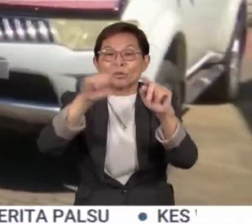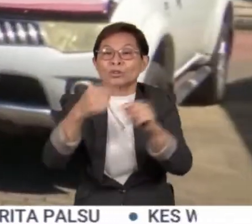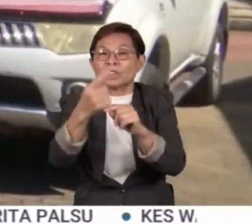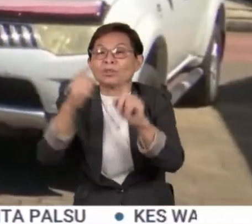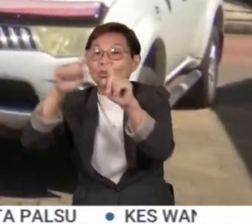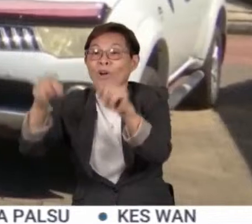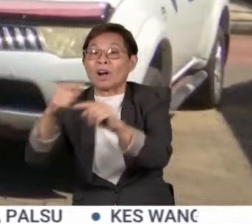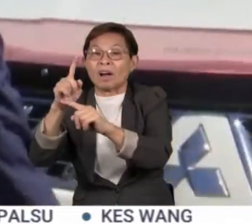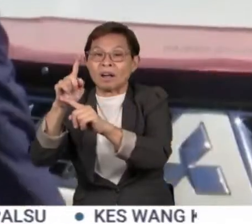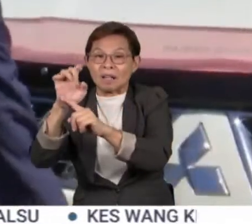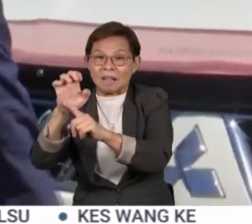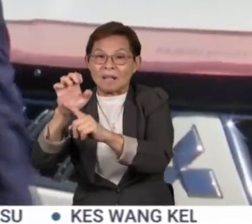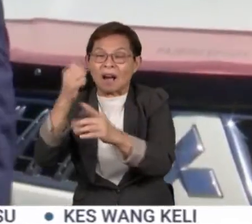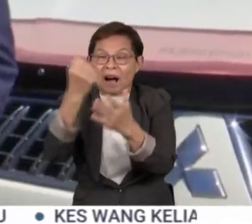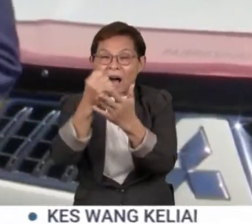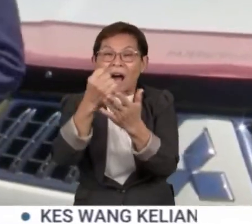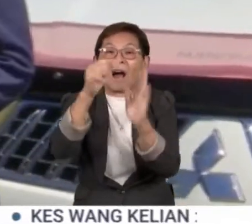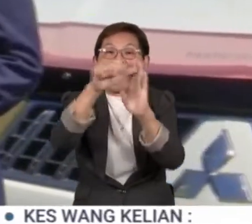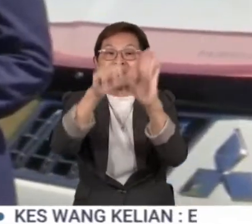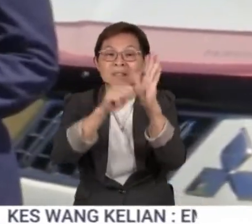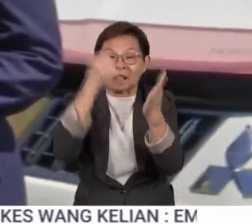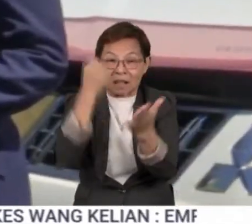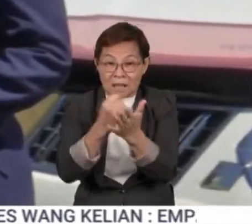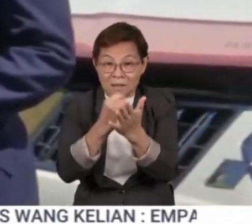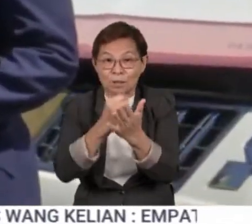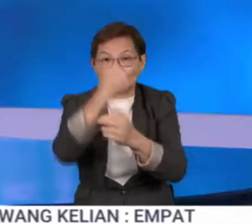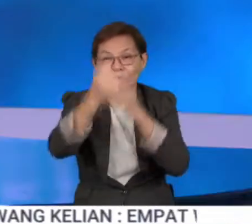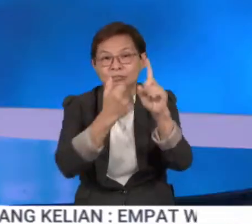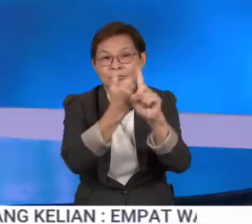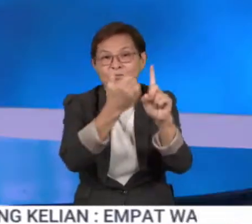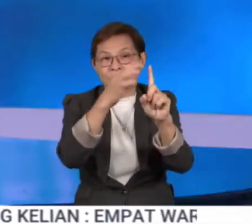135-1-E Akta Kastam 1967.